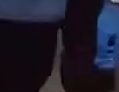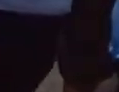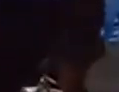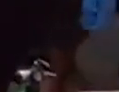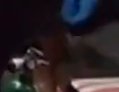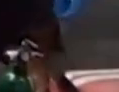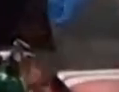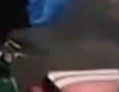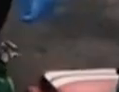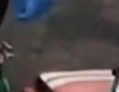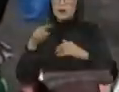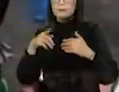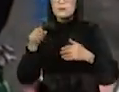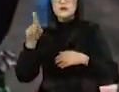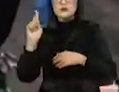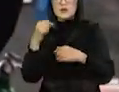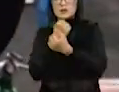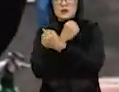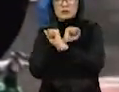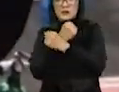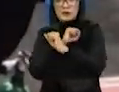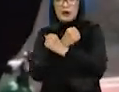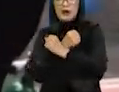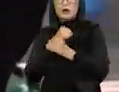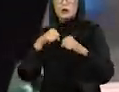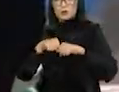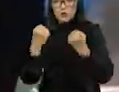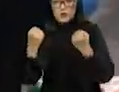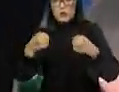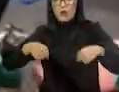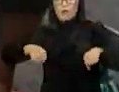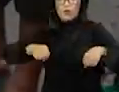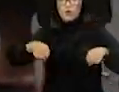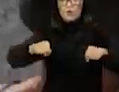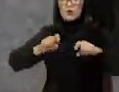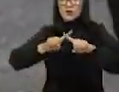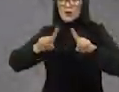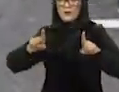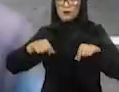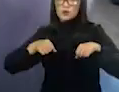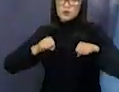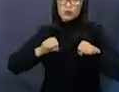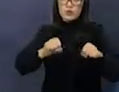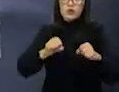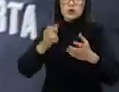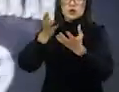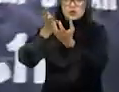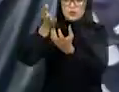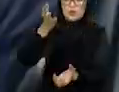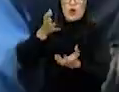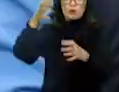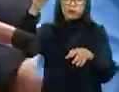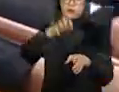kanannya. Wanita pengendara sepeda motor ini menjadi korban jebolnya tempat penampungan air milik stasiun LRT Rasuna Said, Kuningan, Jakarta